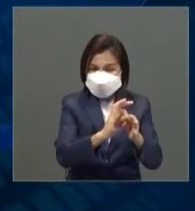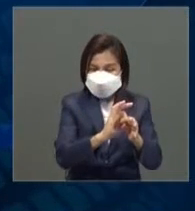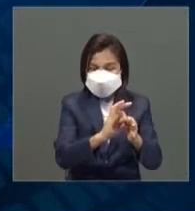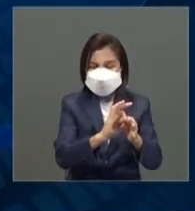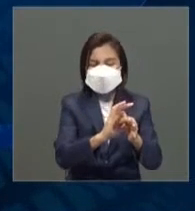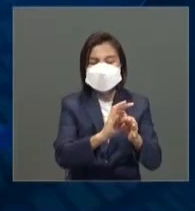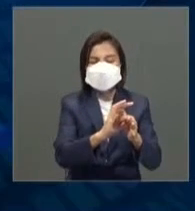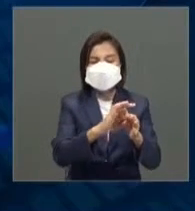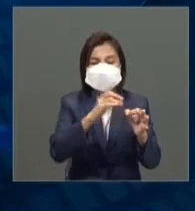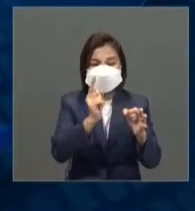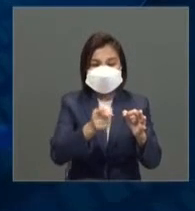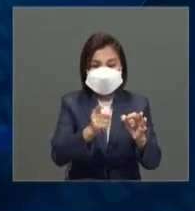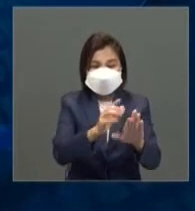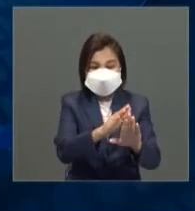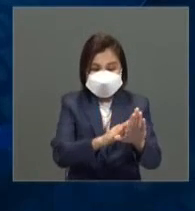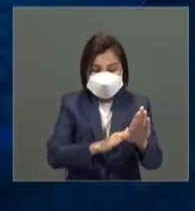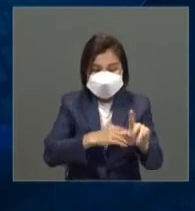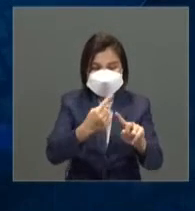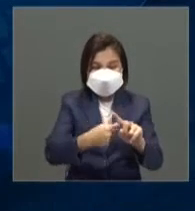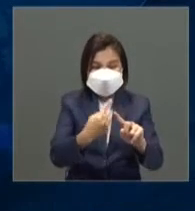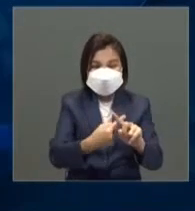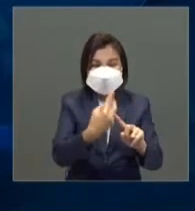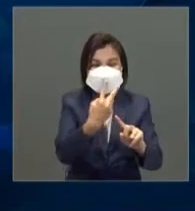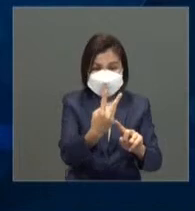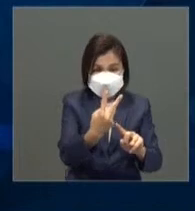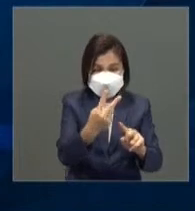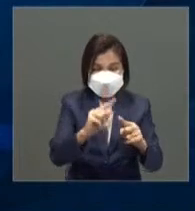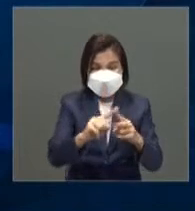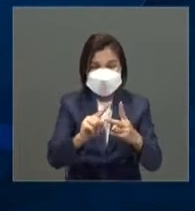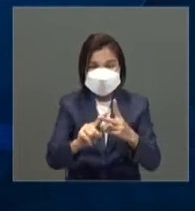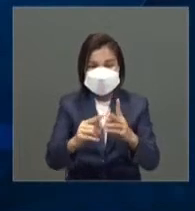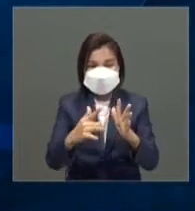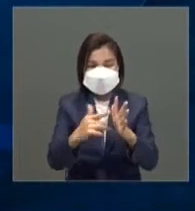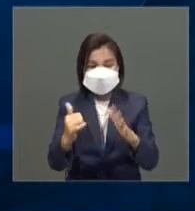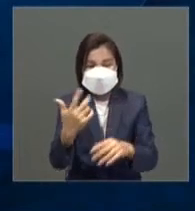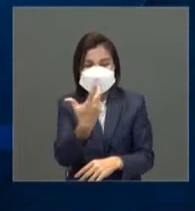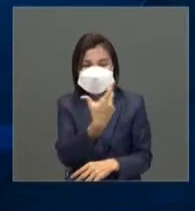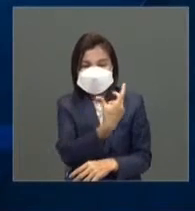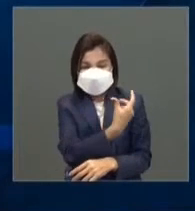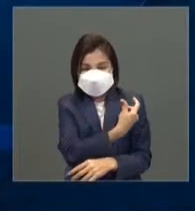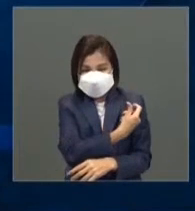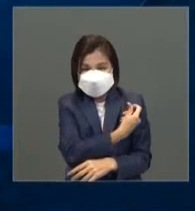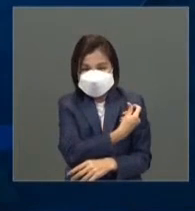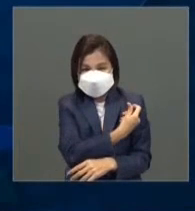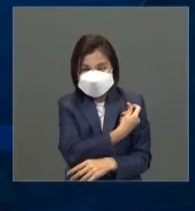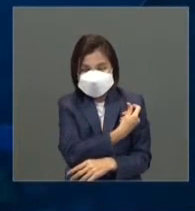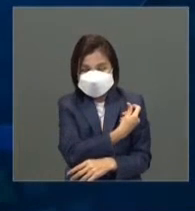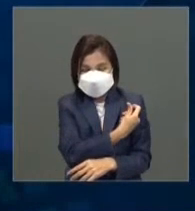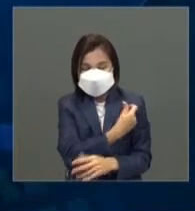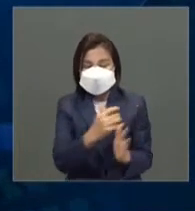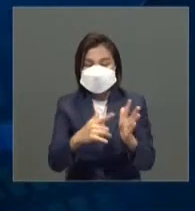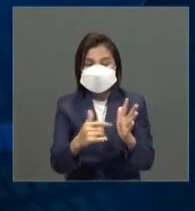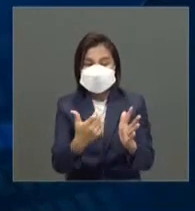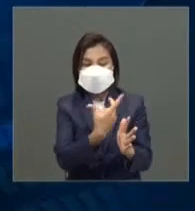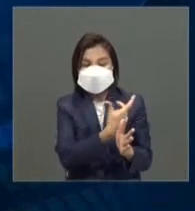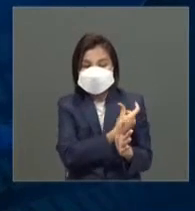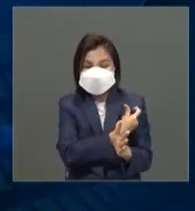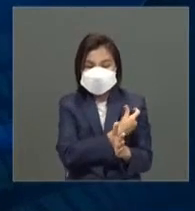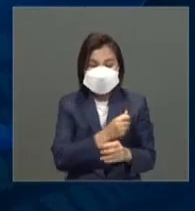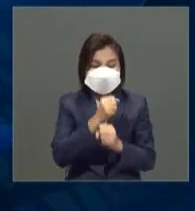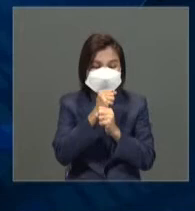ภาพนาน2เดือนแล้วก็เร่งฉีดวัคซีนให้กับผู้สูงอายุและกลุ่มเป้าหมายน